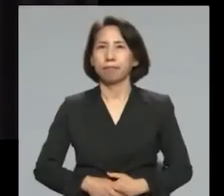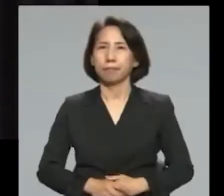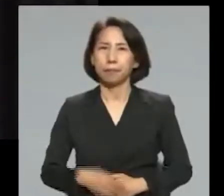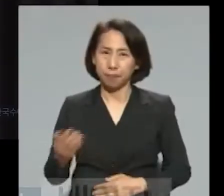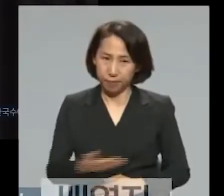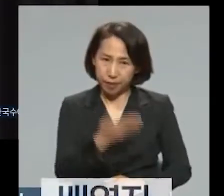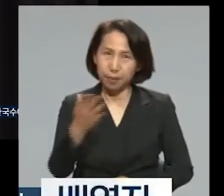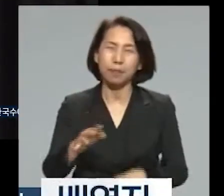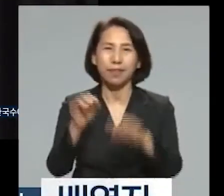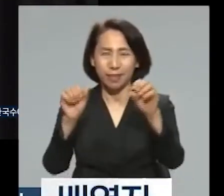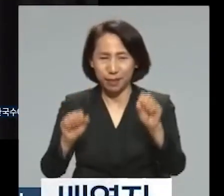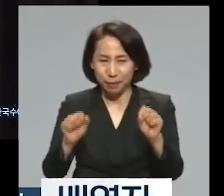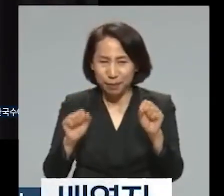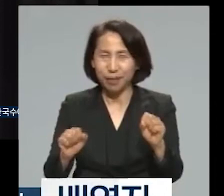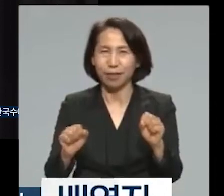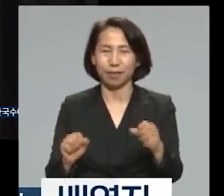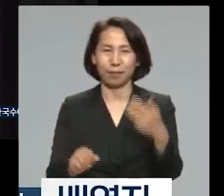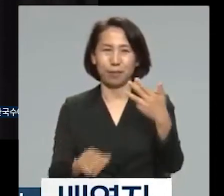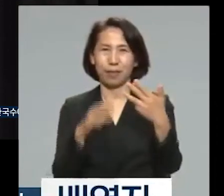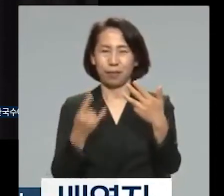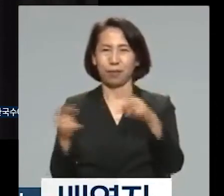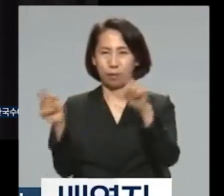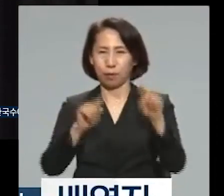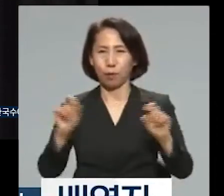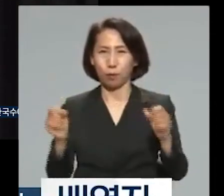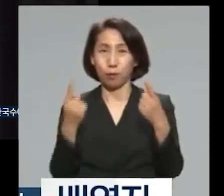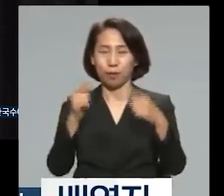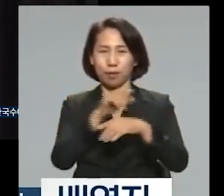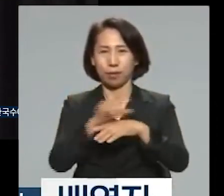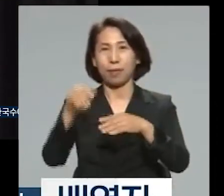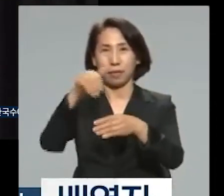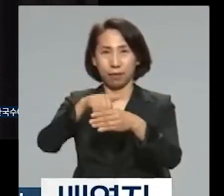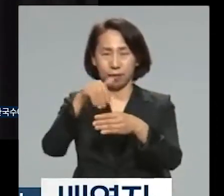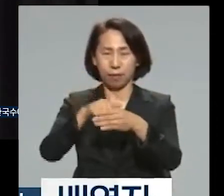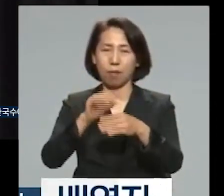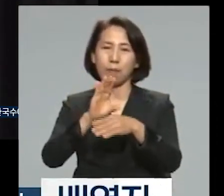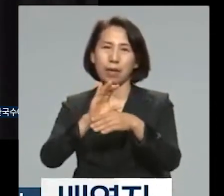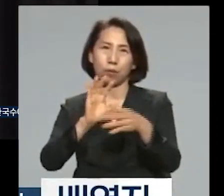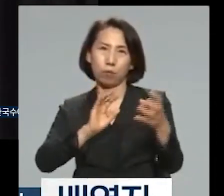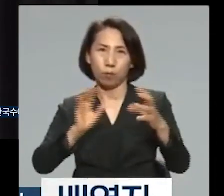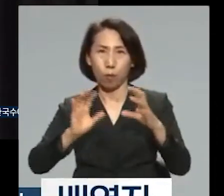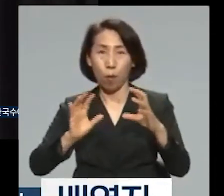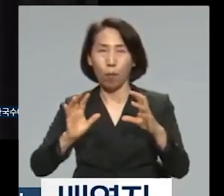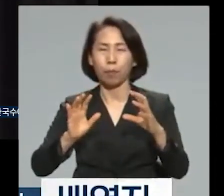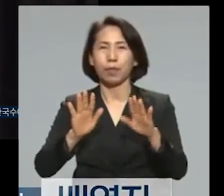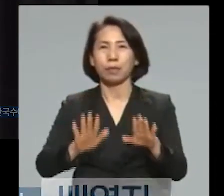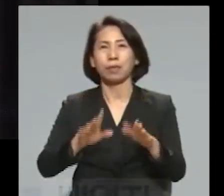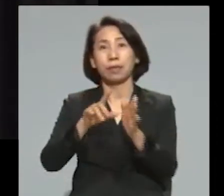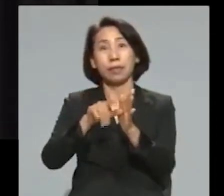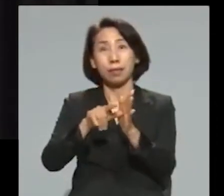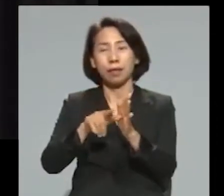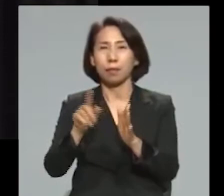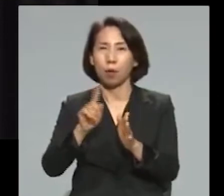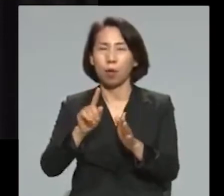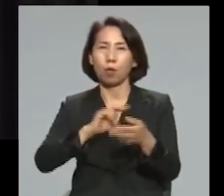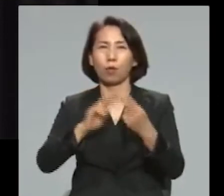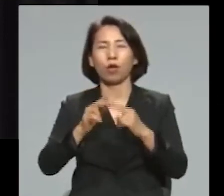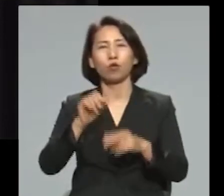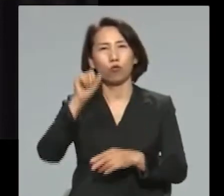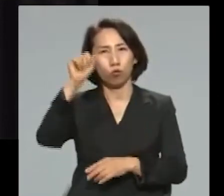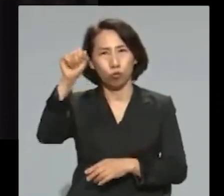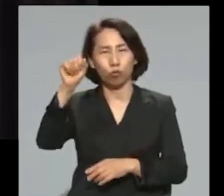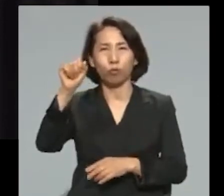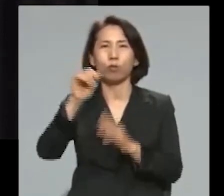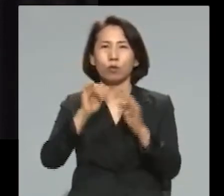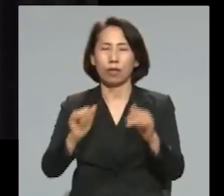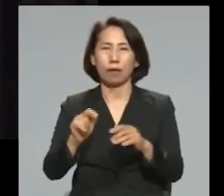네, 여러분 안녕하십니까? 제8회 전국 동시지방선거 선거방송 토론. 이번 시간은 고령군수 선거